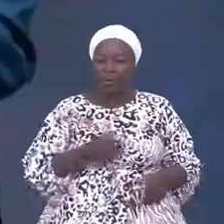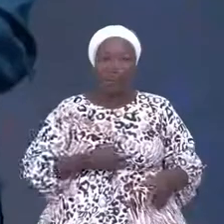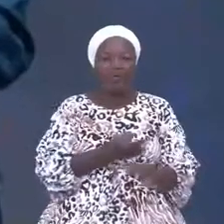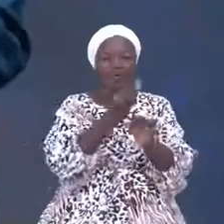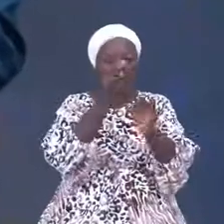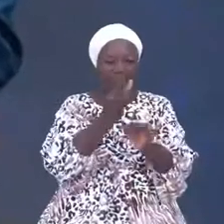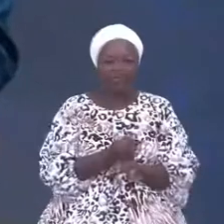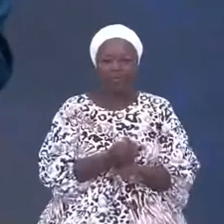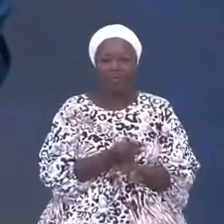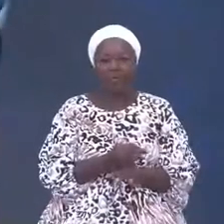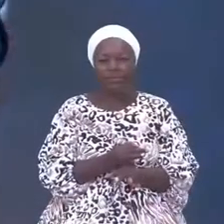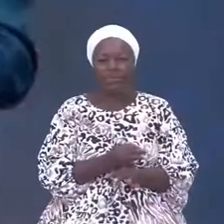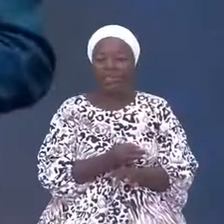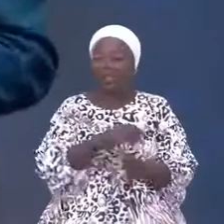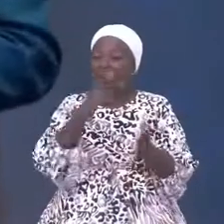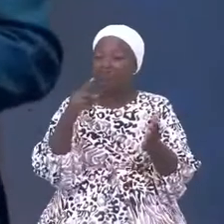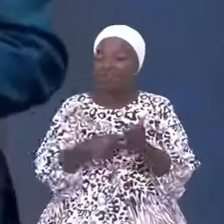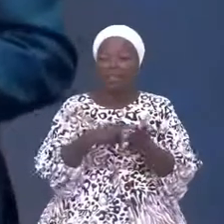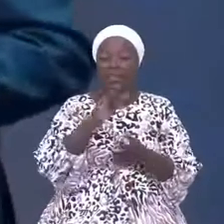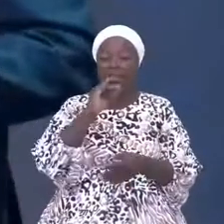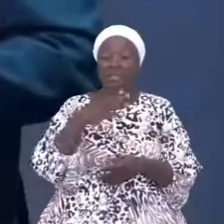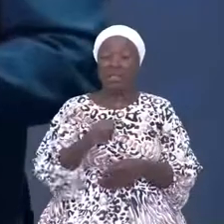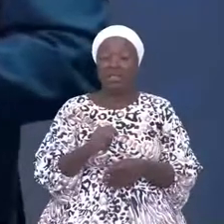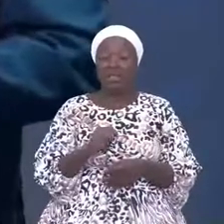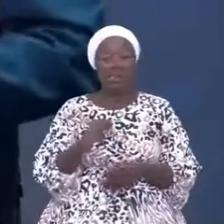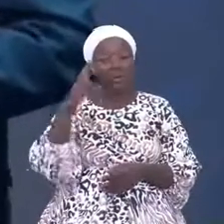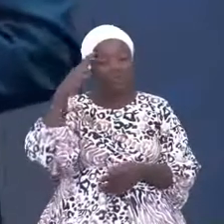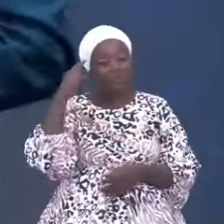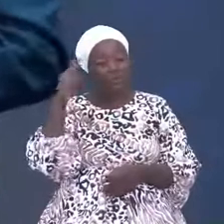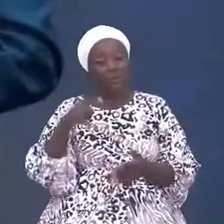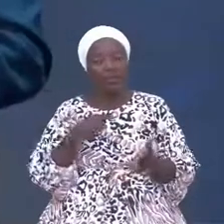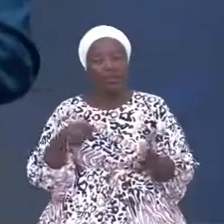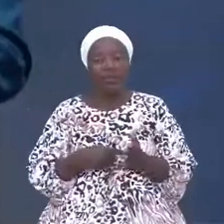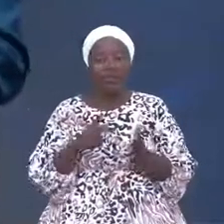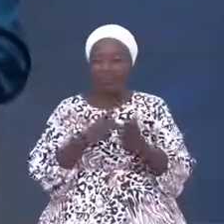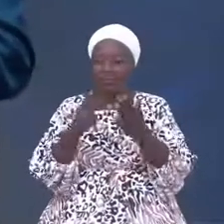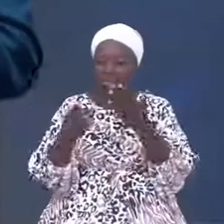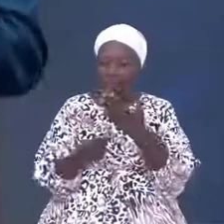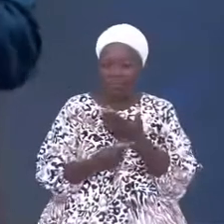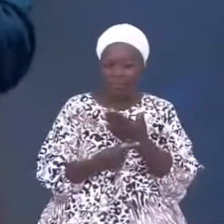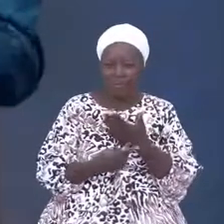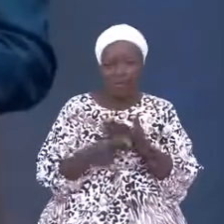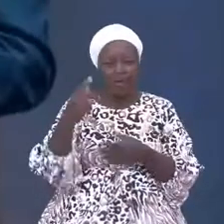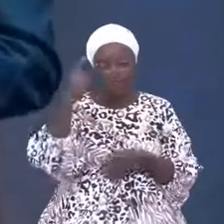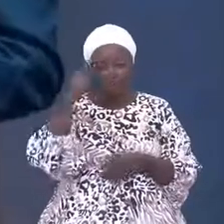Vous qui suivez à la radio ou à la télévision, vous avez également donné votre vie au Seigneur